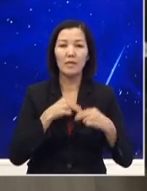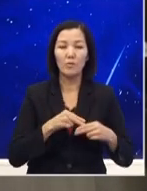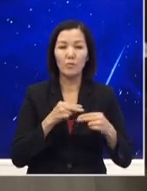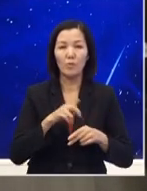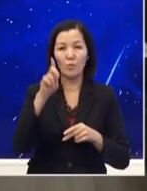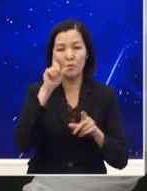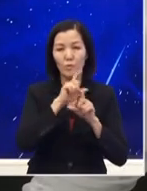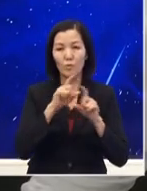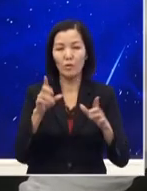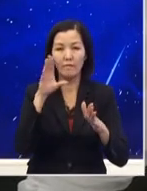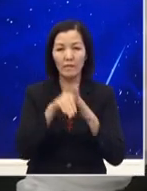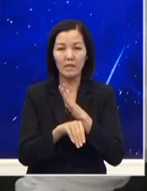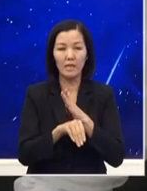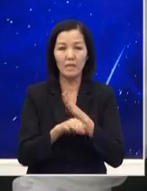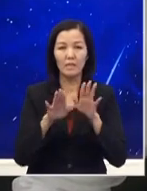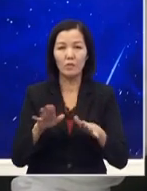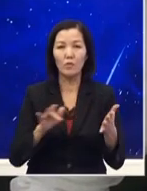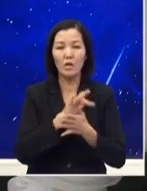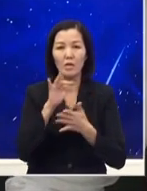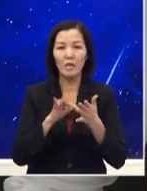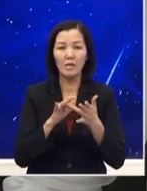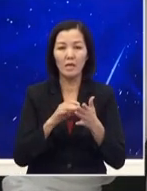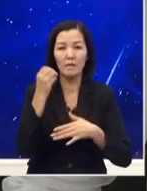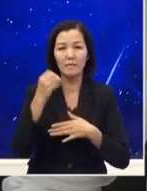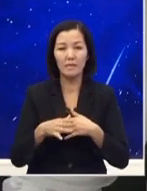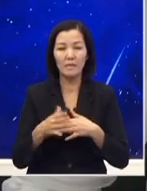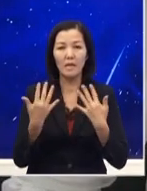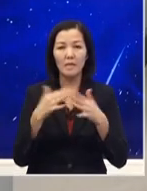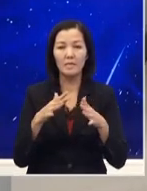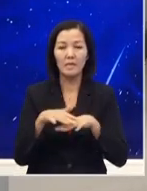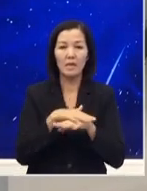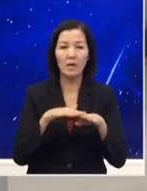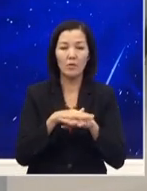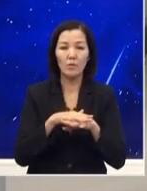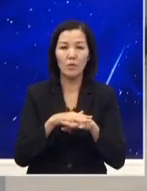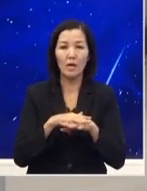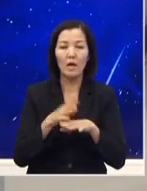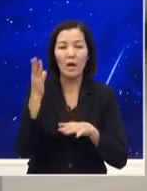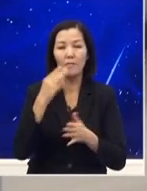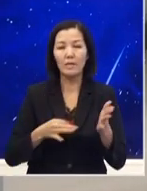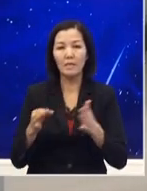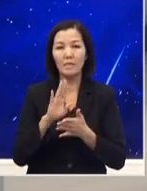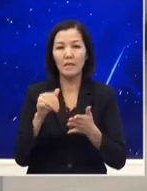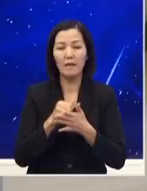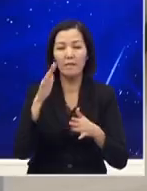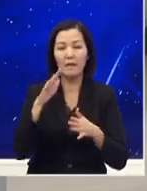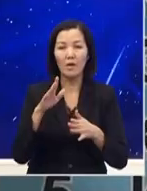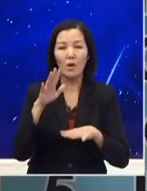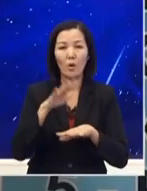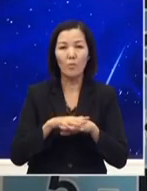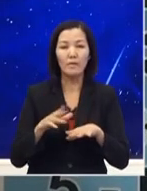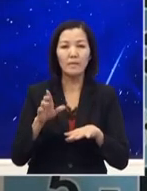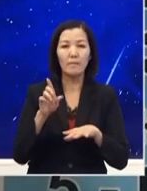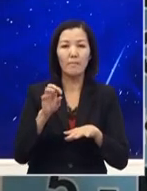государственных органов внедряется не только в городах и районных центрах, но и в сельских округах Алматинской области. По словам главы региона Амандыка